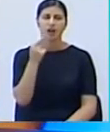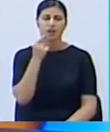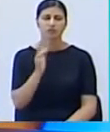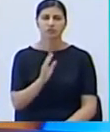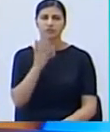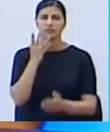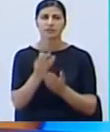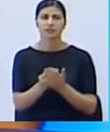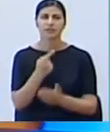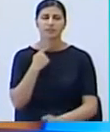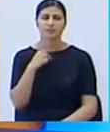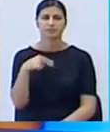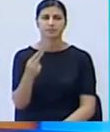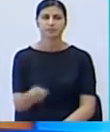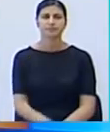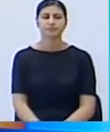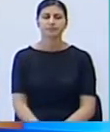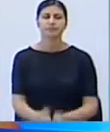თქვენი მისმული ხმის